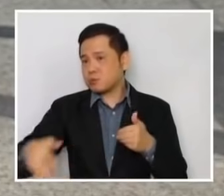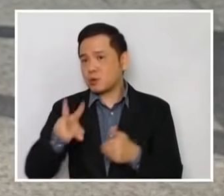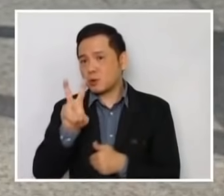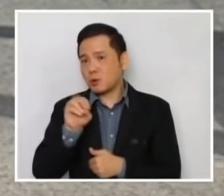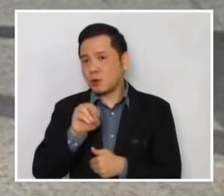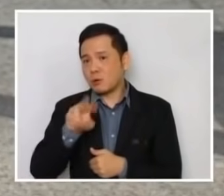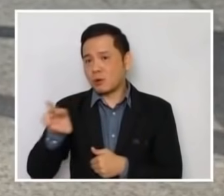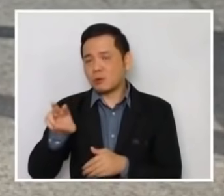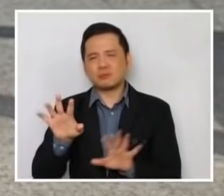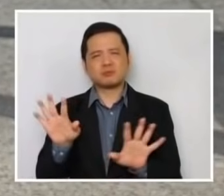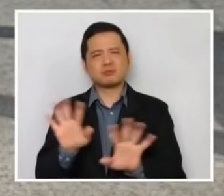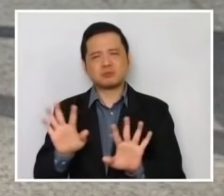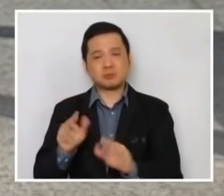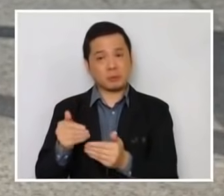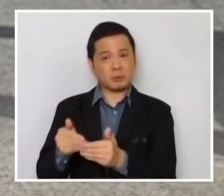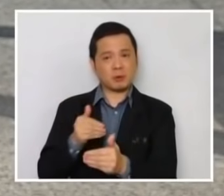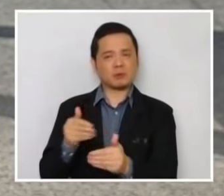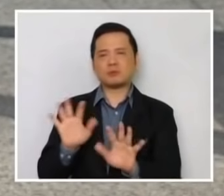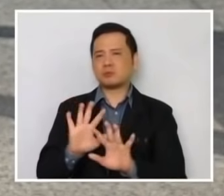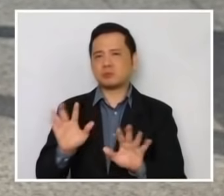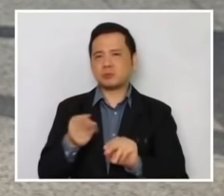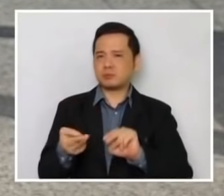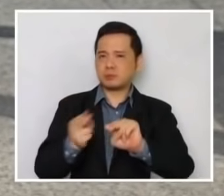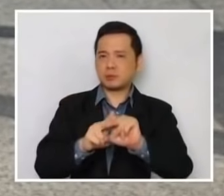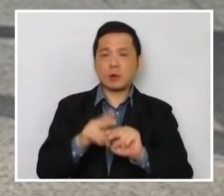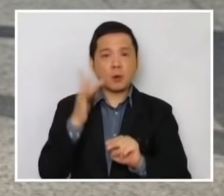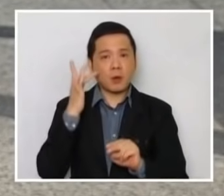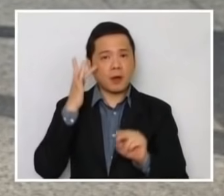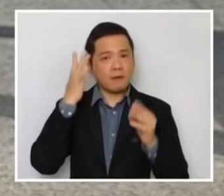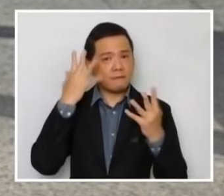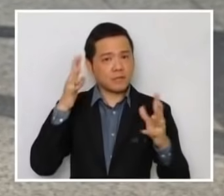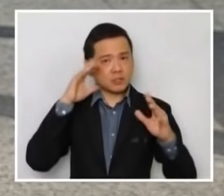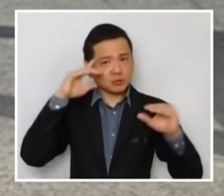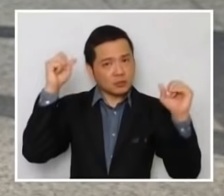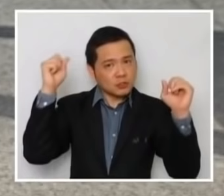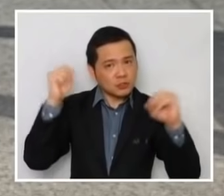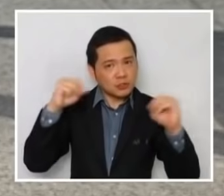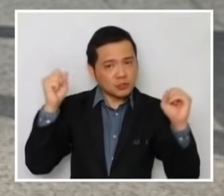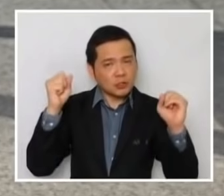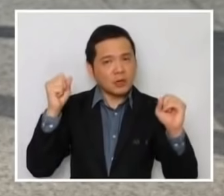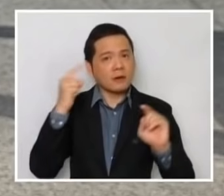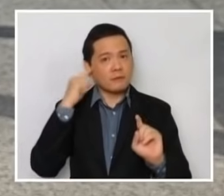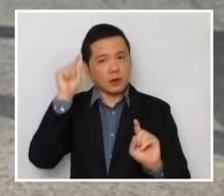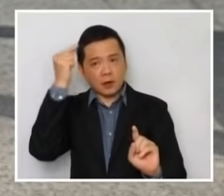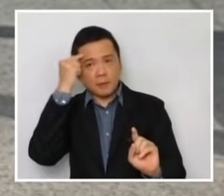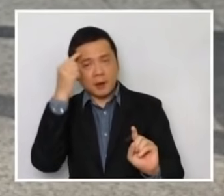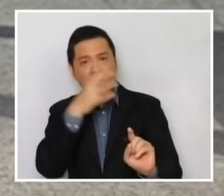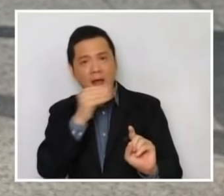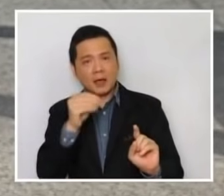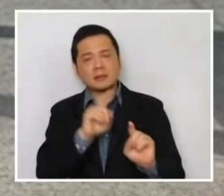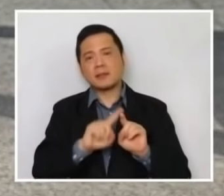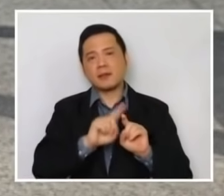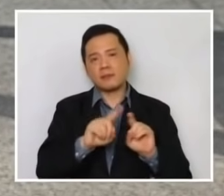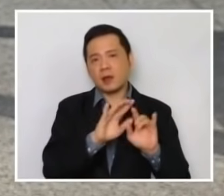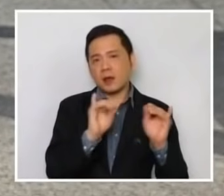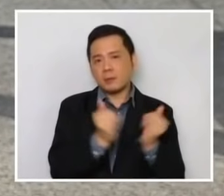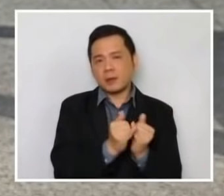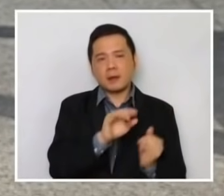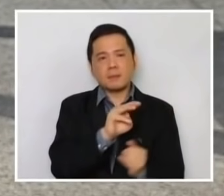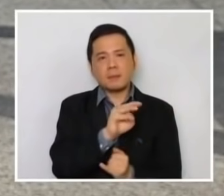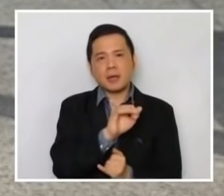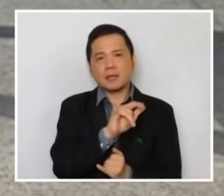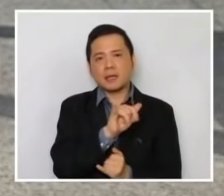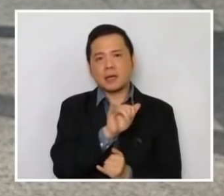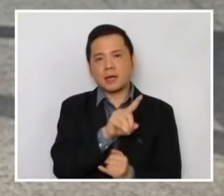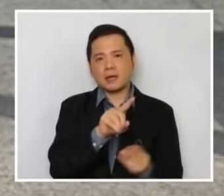lamang po yan sa nilalaman ng bagong concession agreement o kasunduan sa pagitan ng gobyerno at water concessionaires na Maynilad at